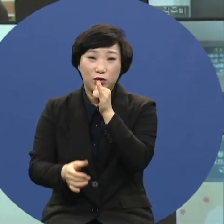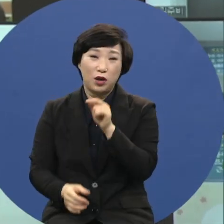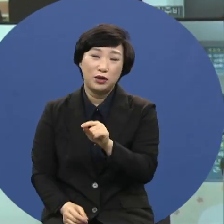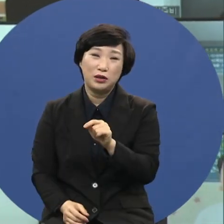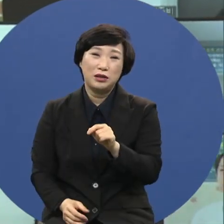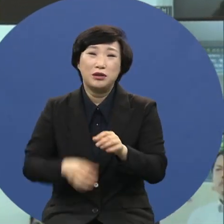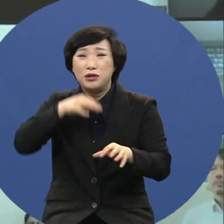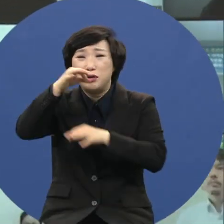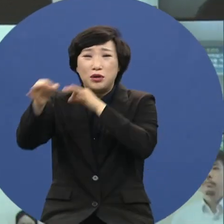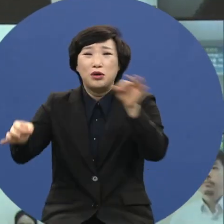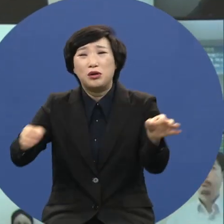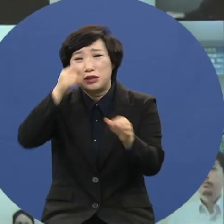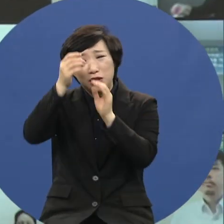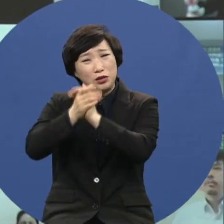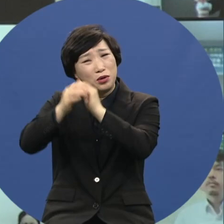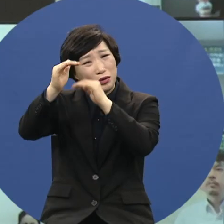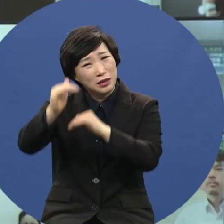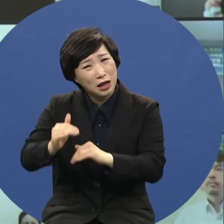했던 절규,